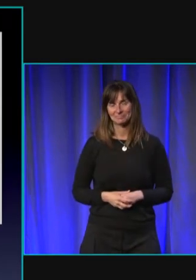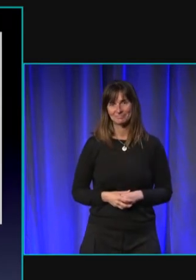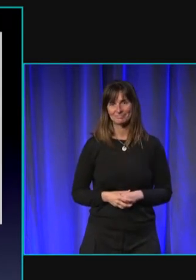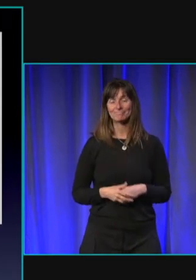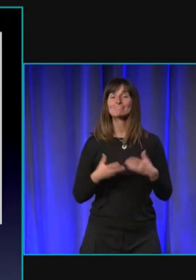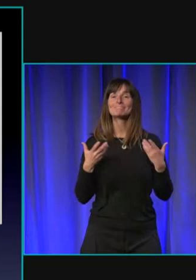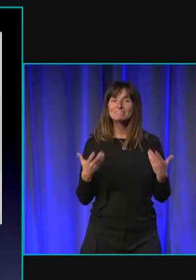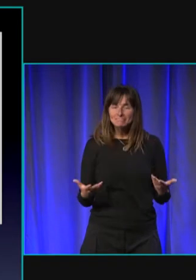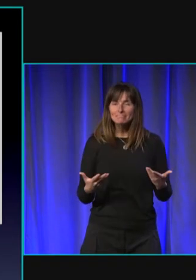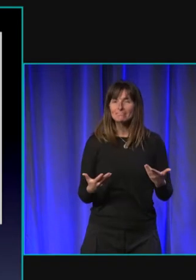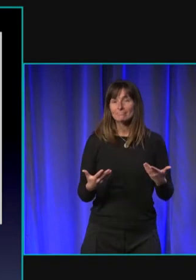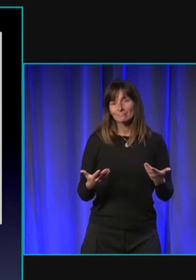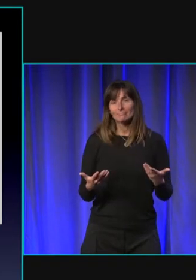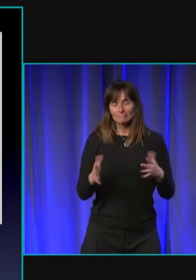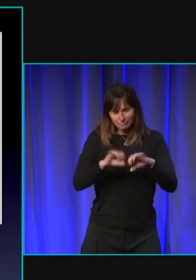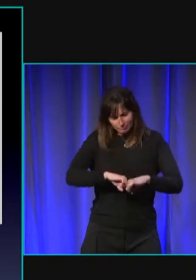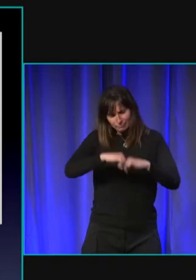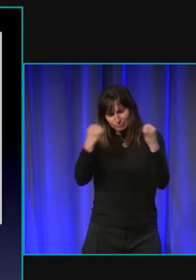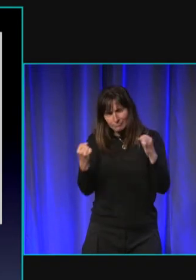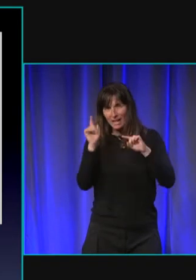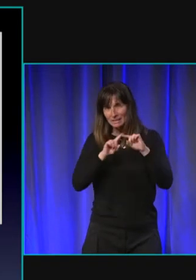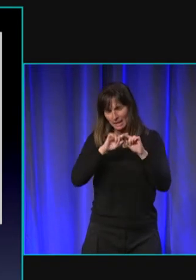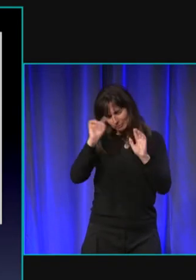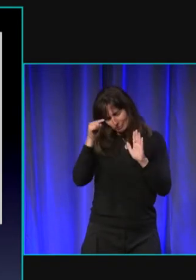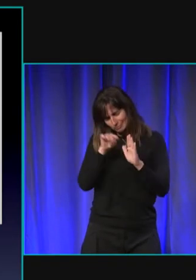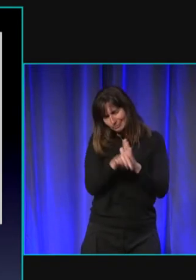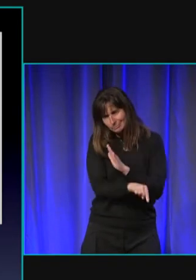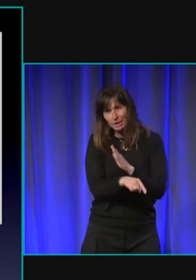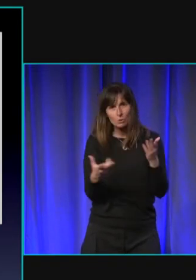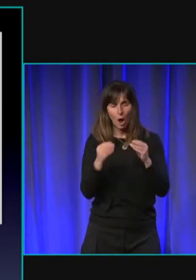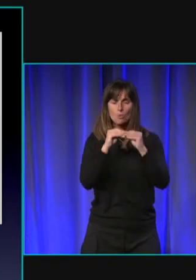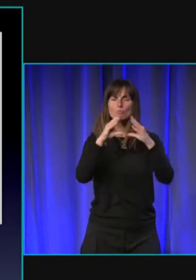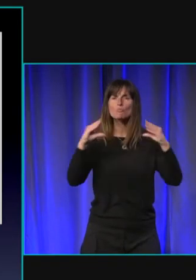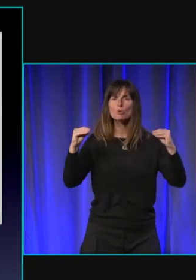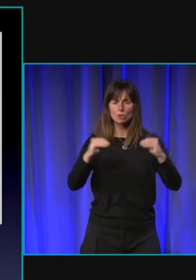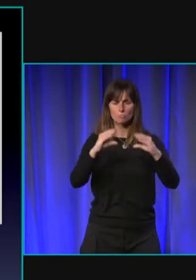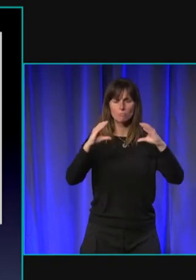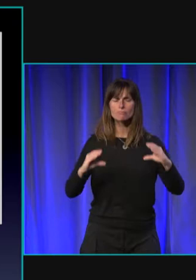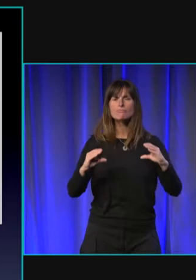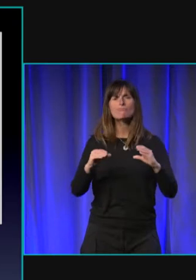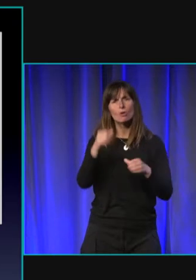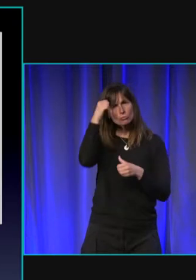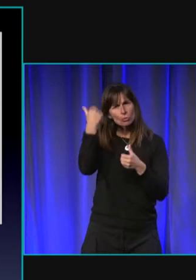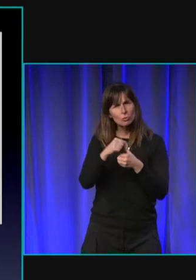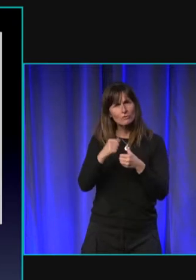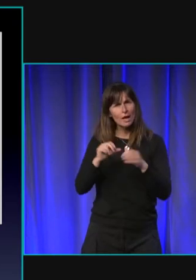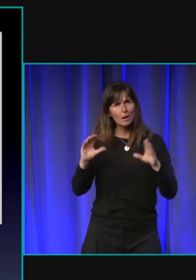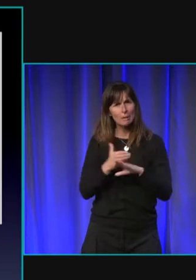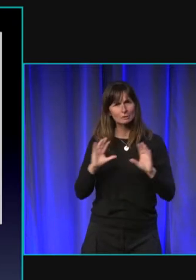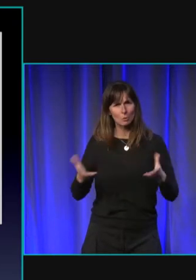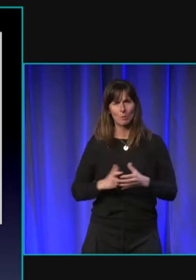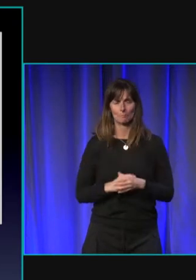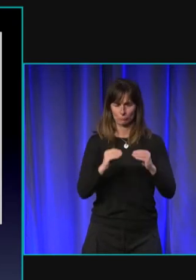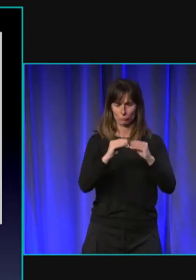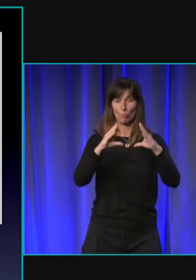Alors maintenant, si on rentre un petit peu plus dans le détail au niveau du muscle, donc je vous rappelle un petit peu la constitution d'un muscle. Là, ici, vous avez